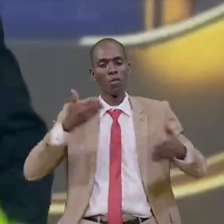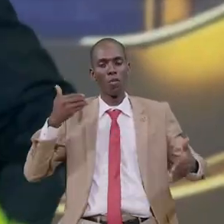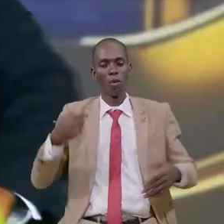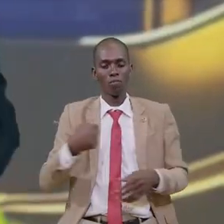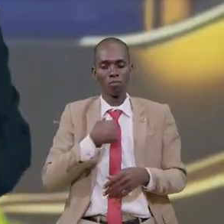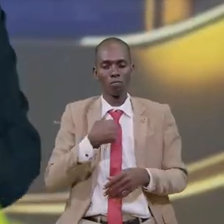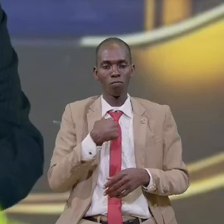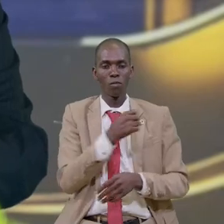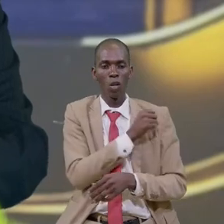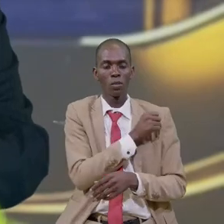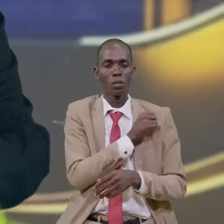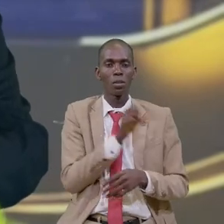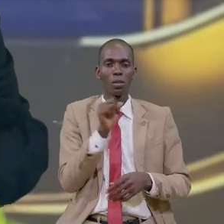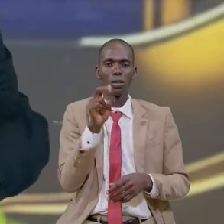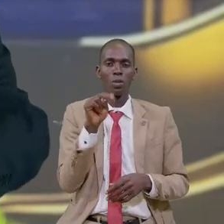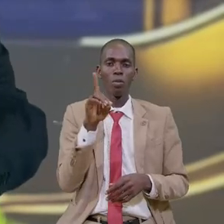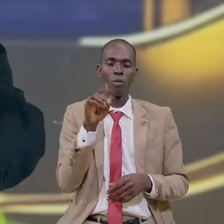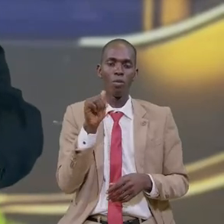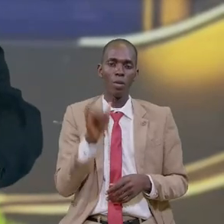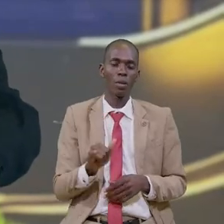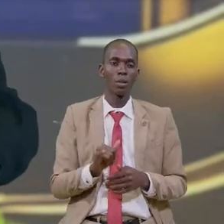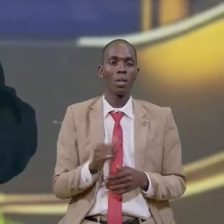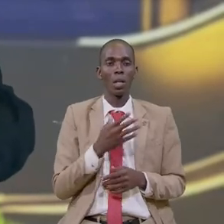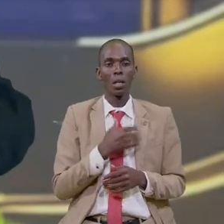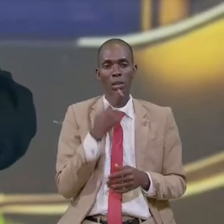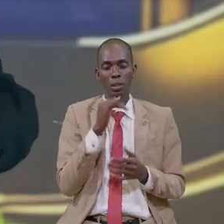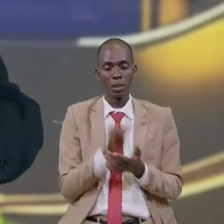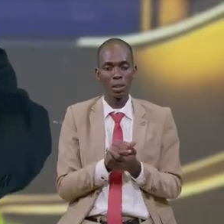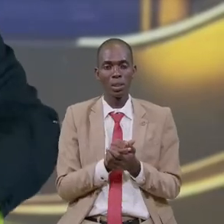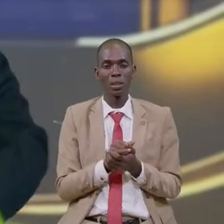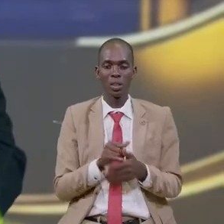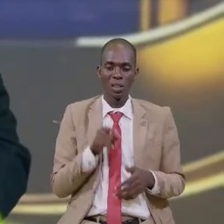devant. Il dit, tu seras aplani.